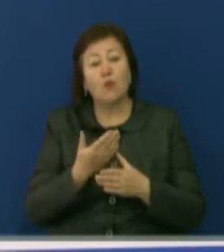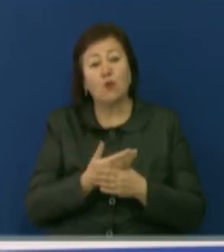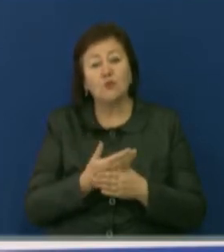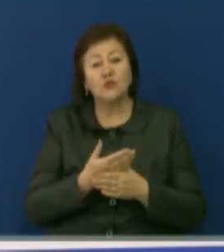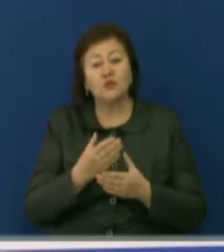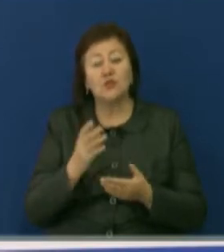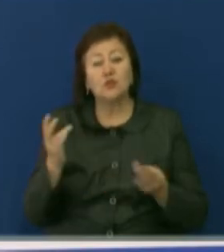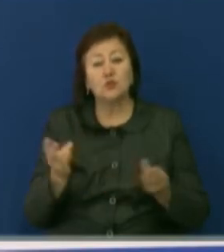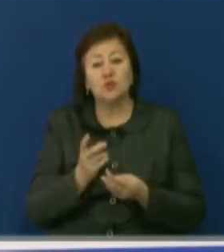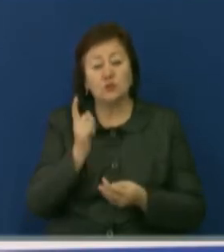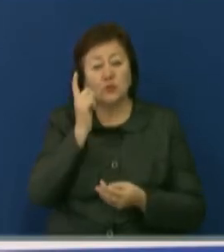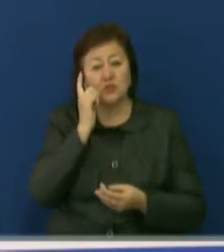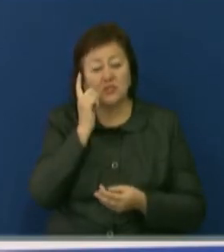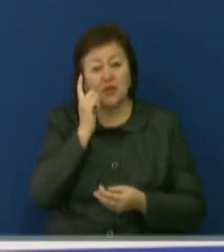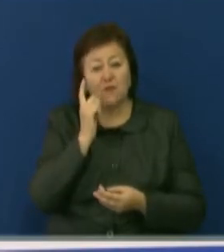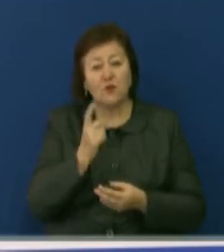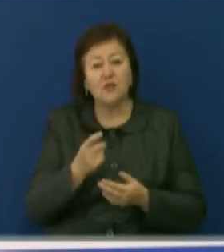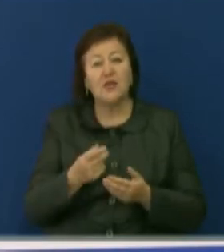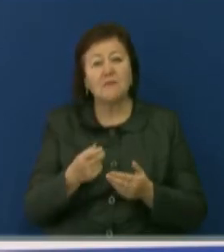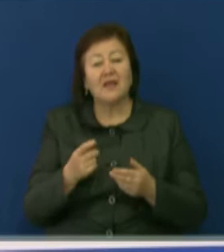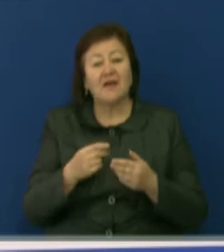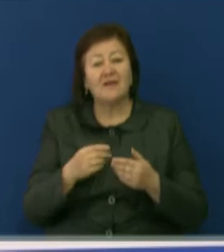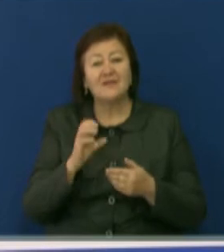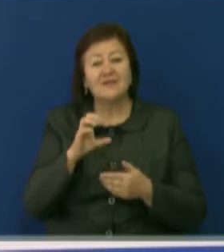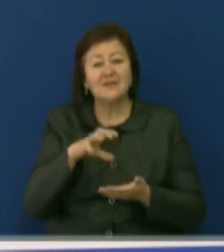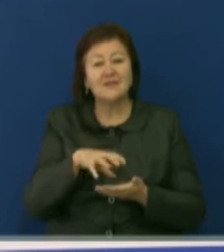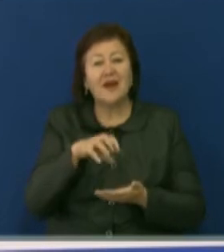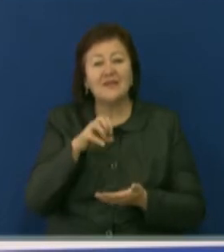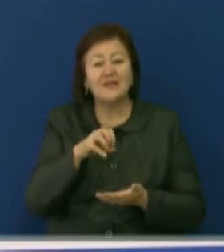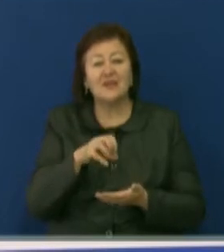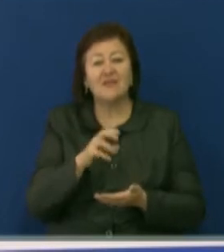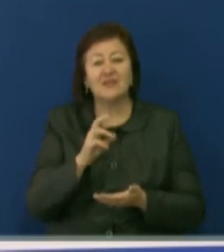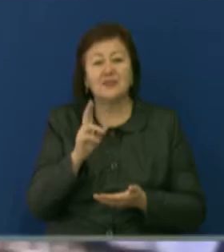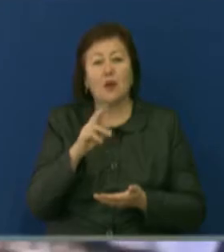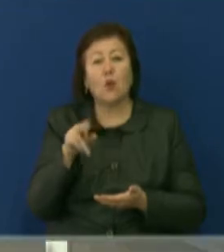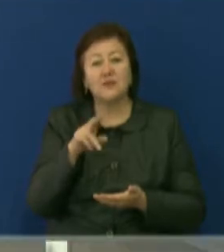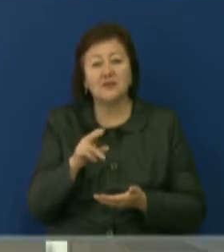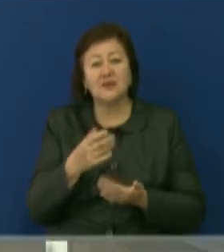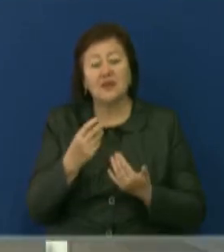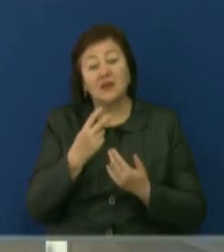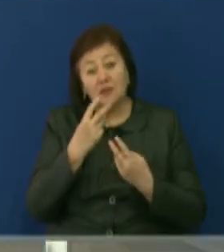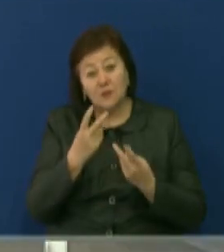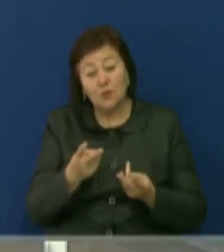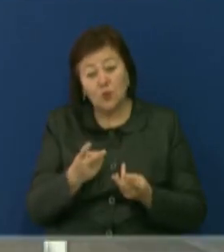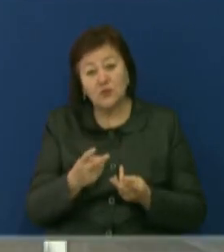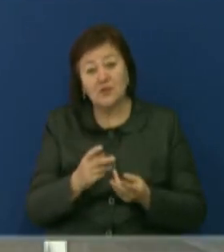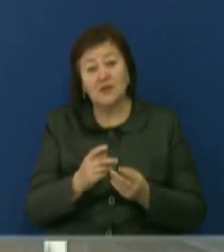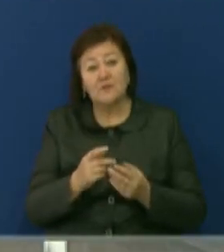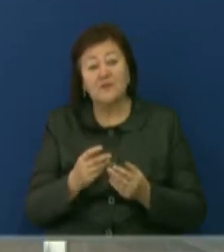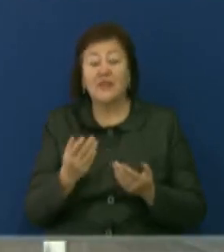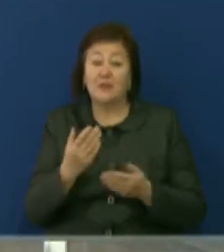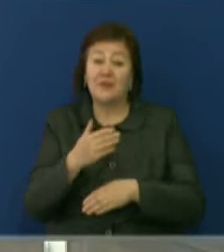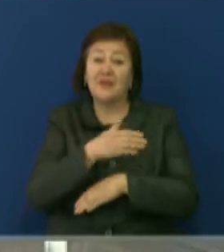QR-кодты сканерлеу қажет. Аталмыш қосымша болмаған жағдайда жеке сәйкестендіру нөмірін көрсету арқылы кіре алады.